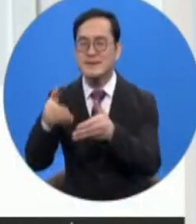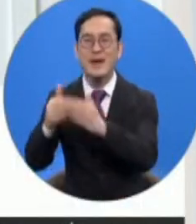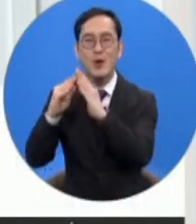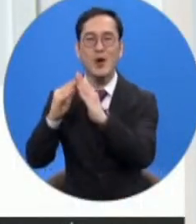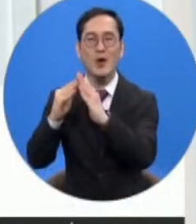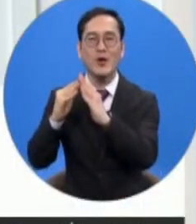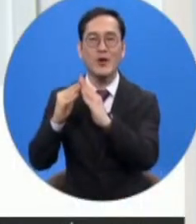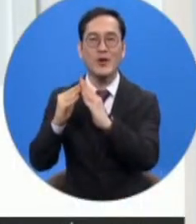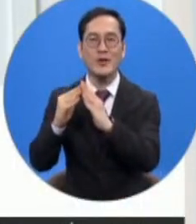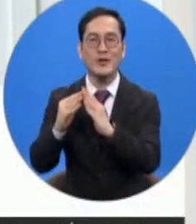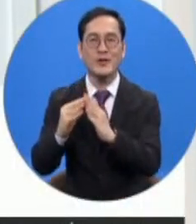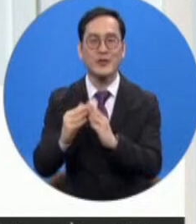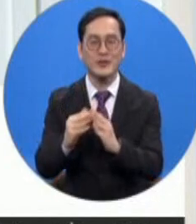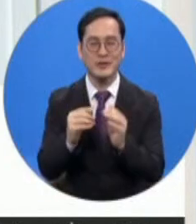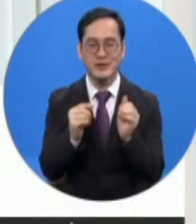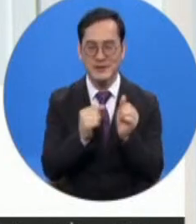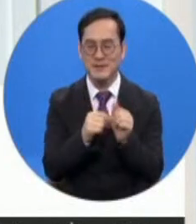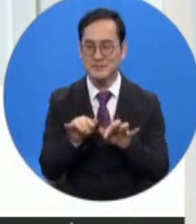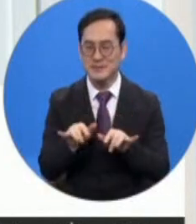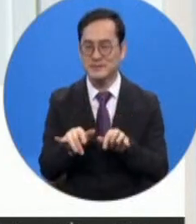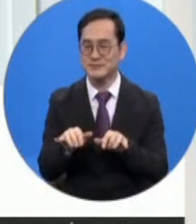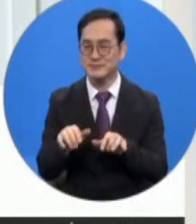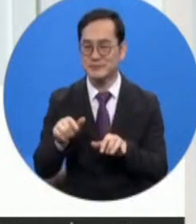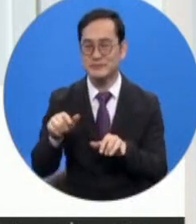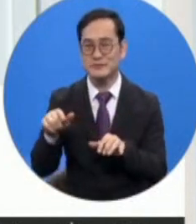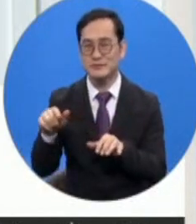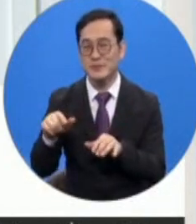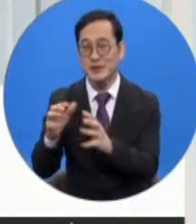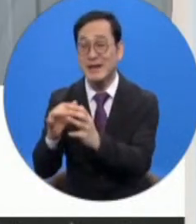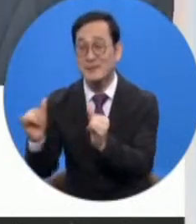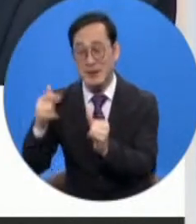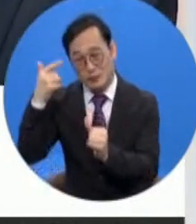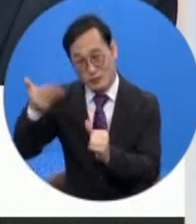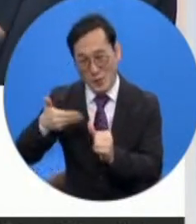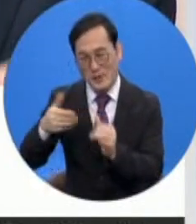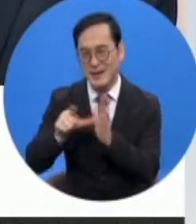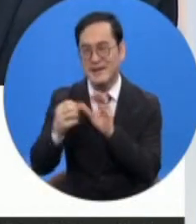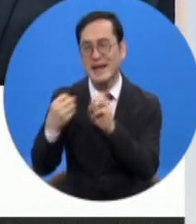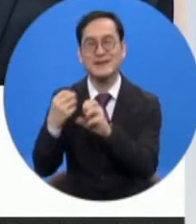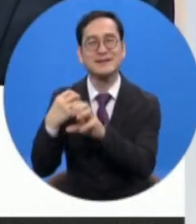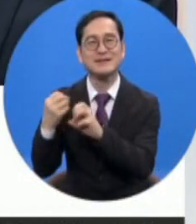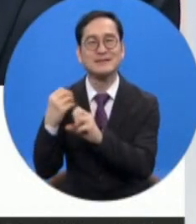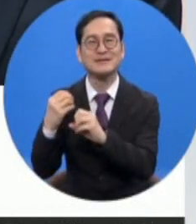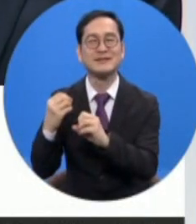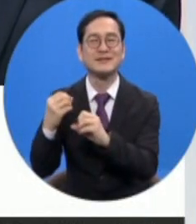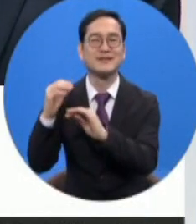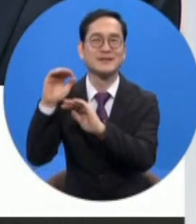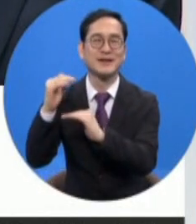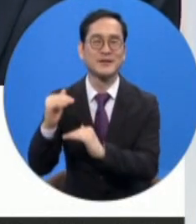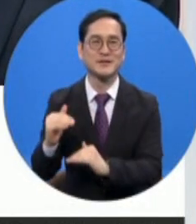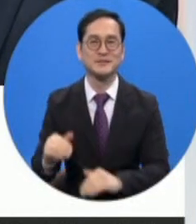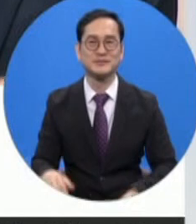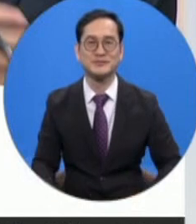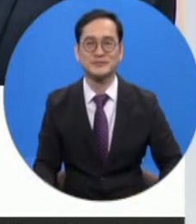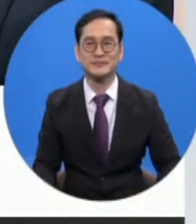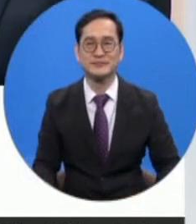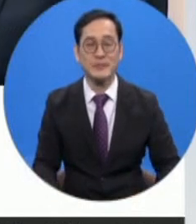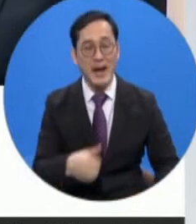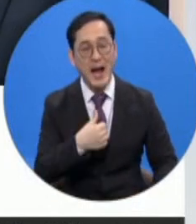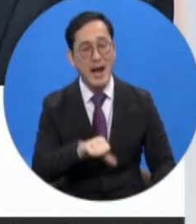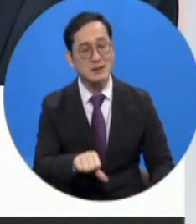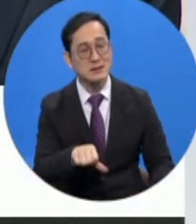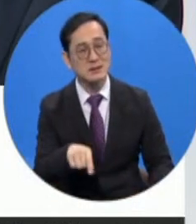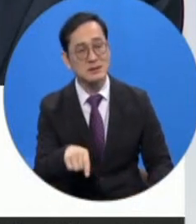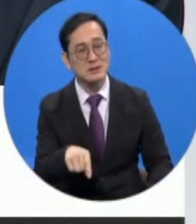본인이 댓글을 다는 그런 행사를 했었는데, 거기서도 아들 문제가 되게 됐는데, 물론 지금 나온 것처럼 뭐 불법 도박, 뭐 불법 성매매 이런 문제를